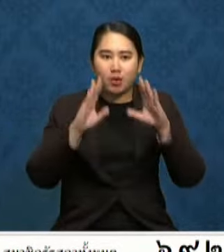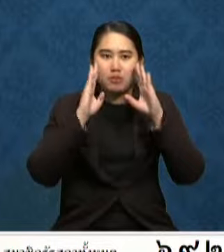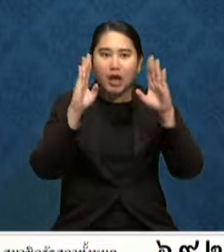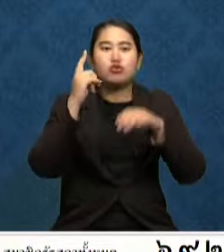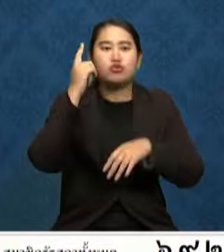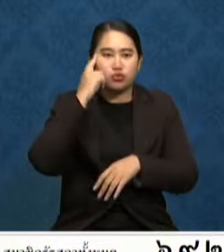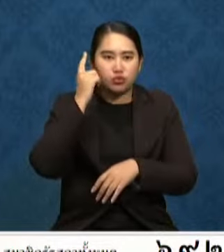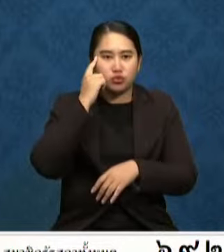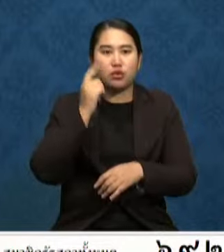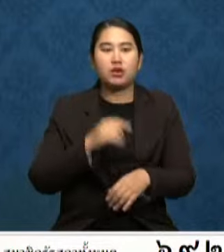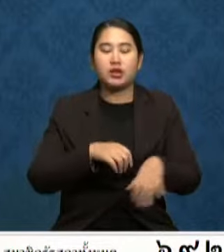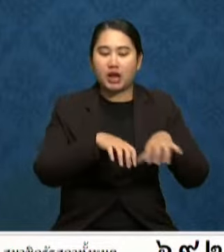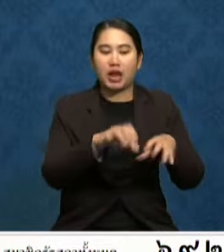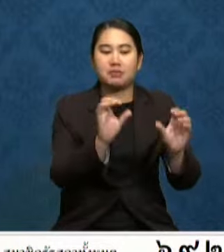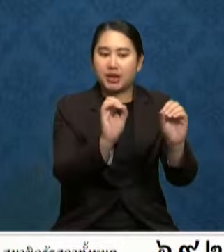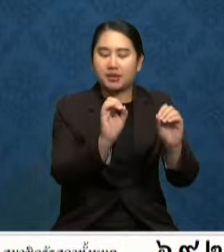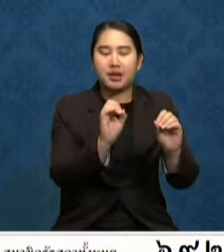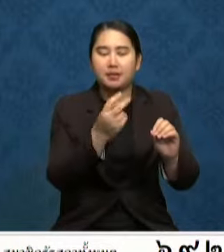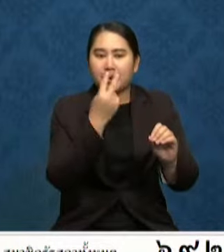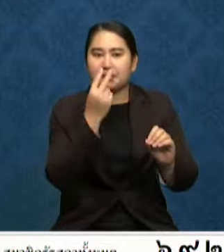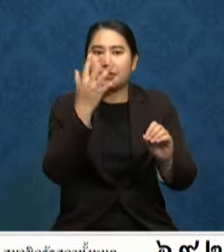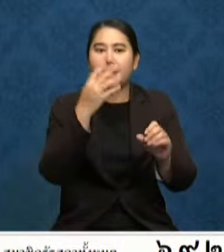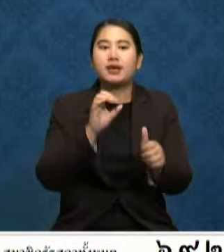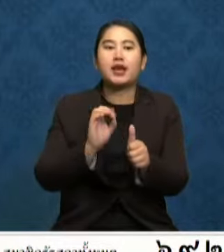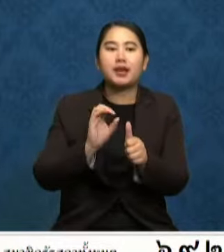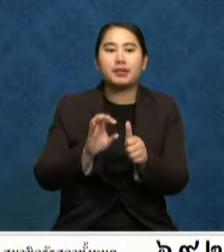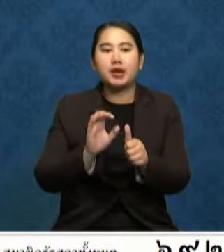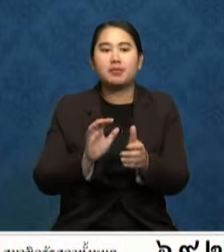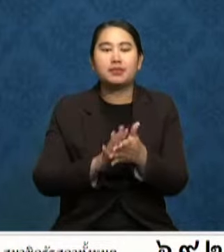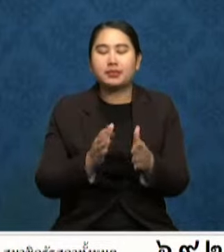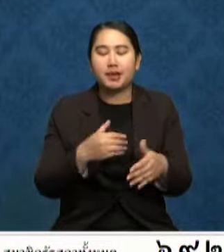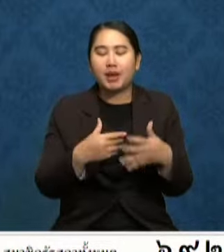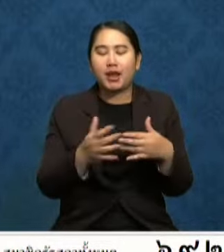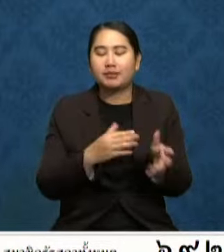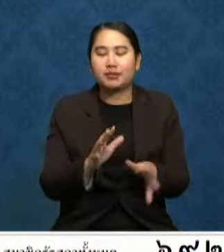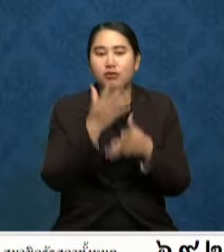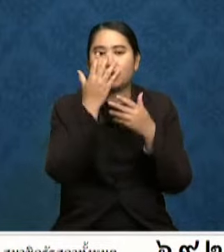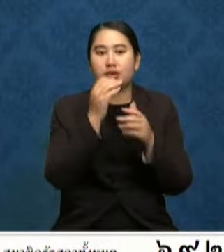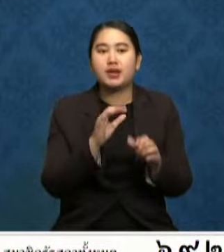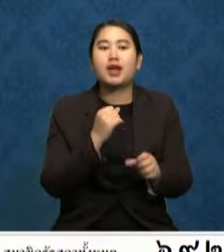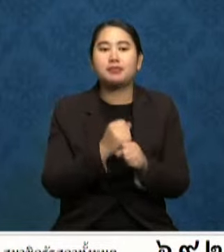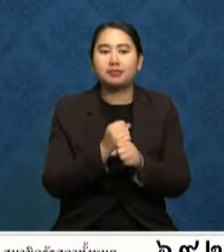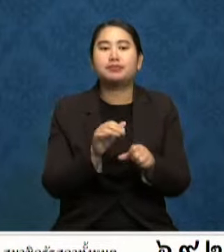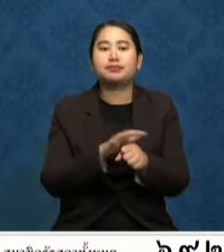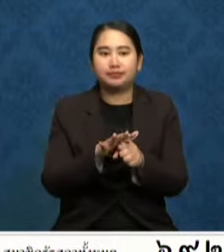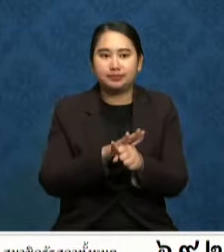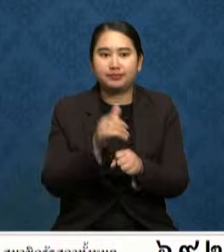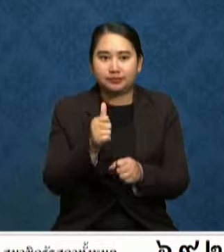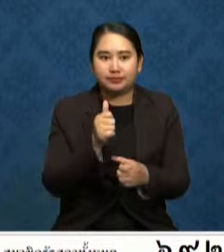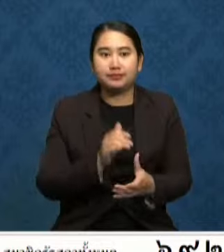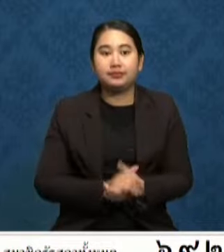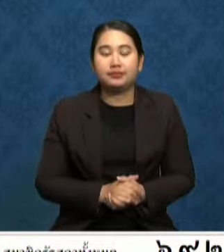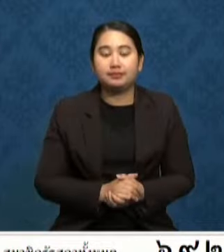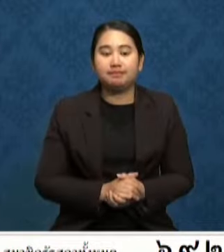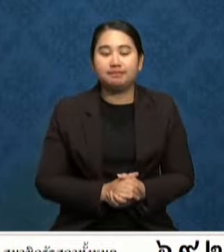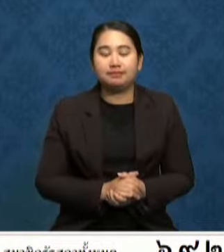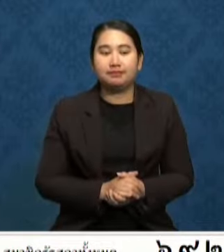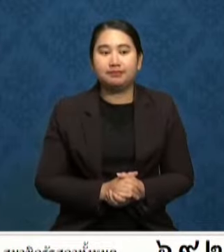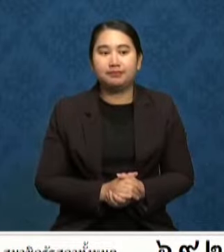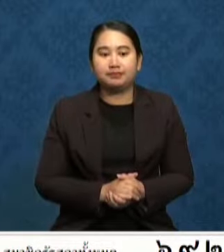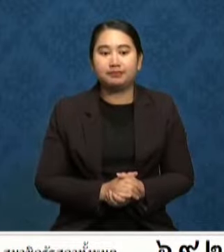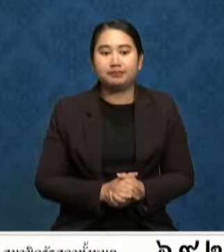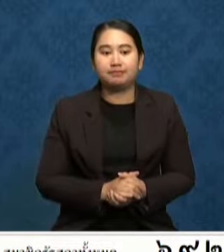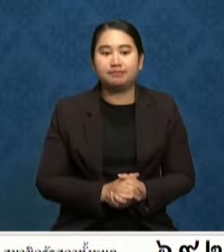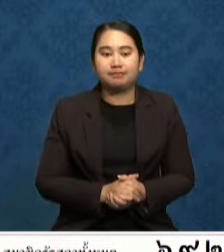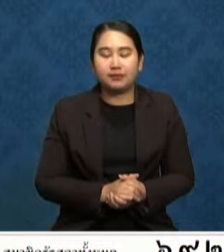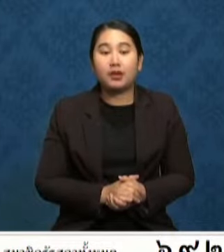มัรู้คนไมบริงหารด่เห็น MAYORาแนะนำไปอยไปถอสาแลวก็เอาครั้งนั้นบ้างแวคิดกอาจจะ